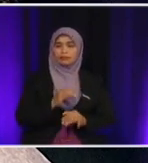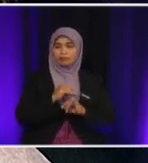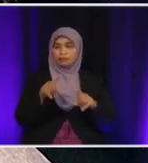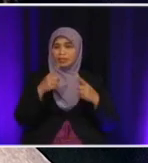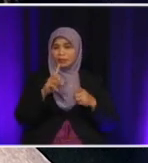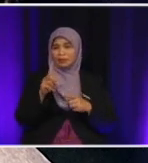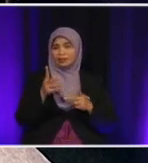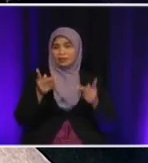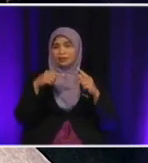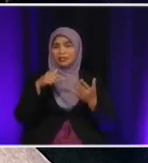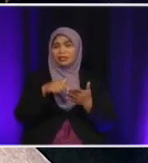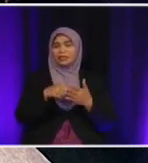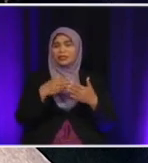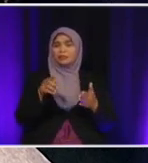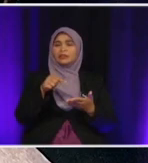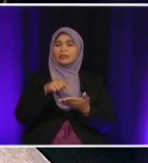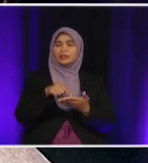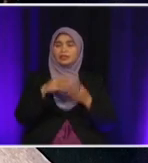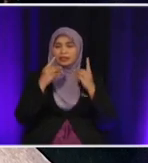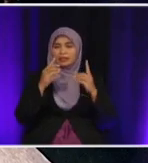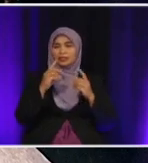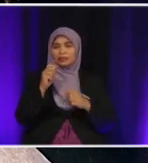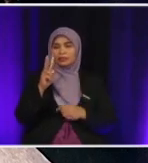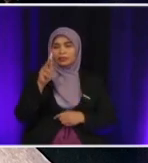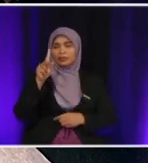kemana-mana kembali selepas ini di TVM